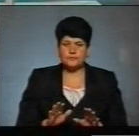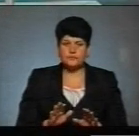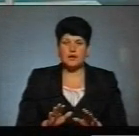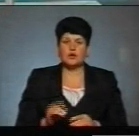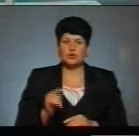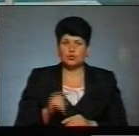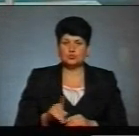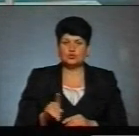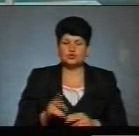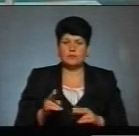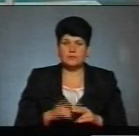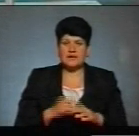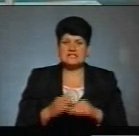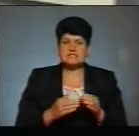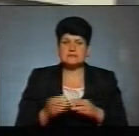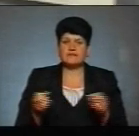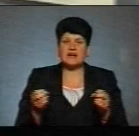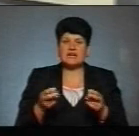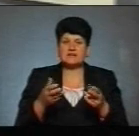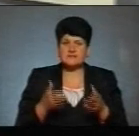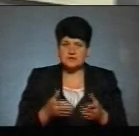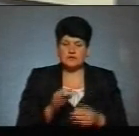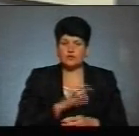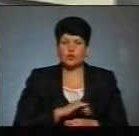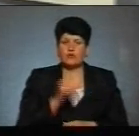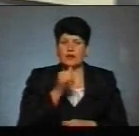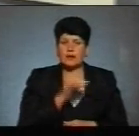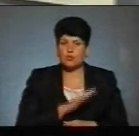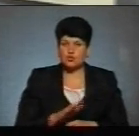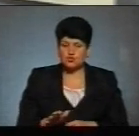без фахівців їх вони використовуватися не можуть.